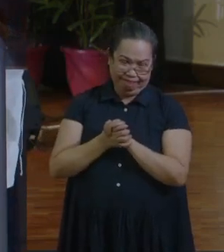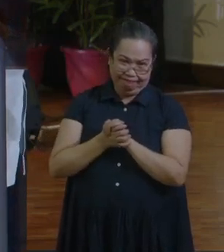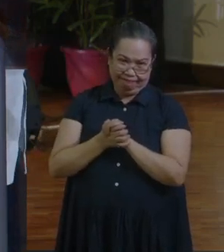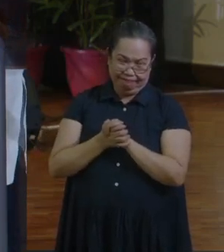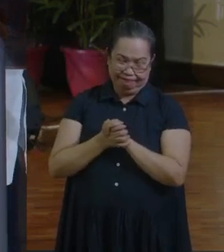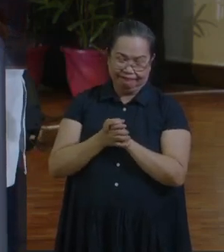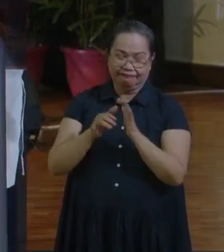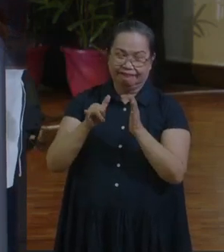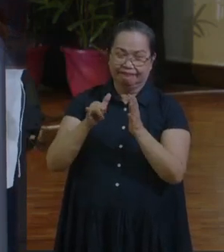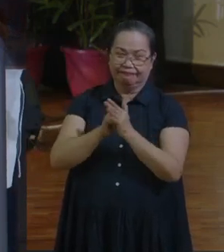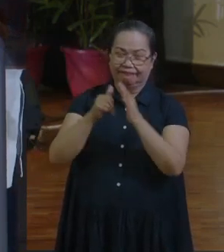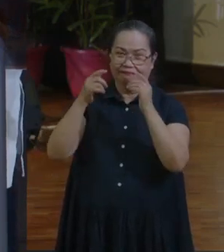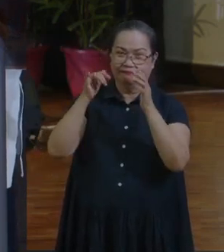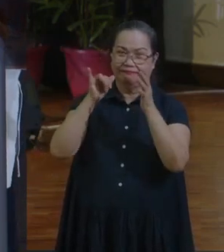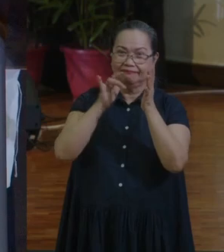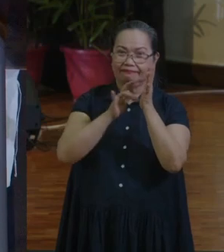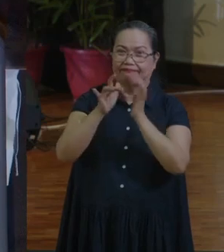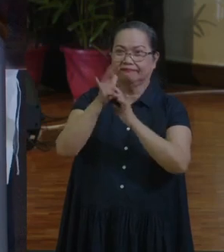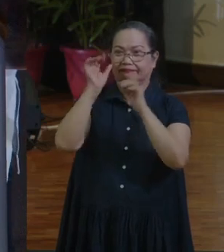Yun yung kanyang pinahayag.